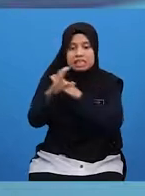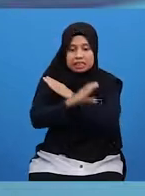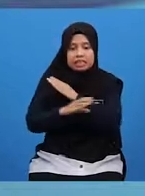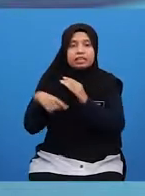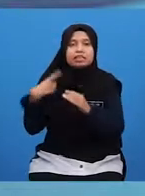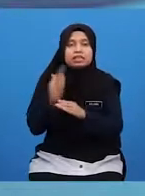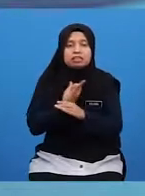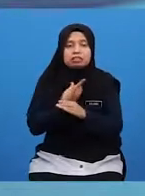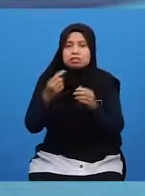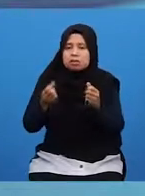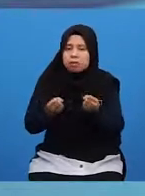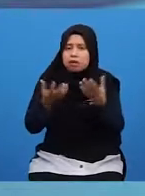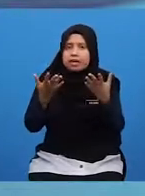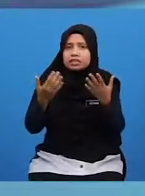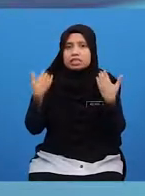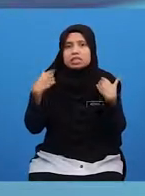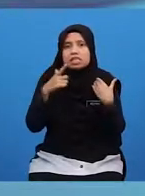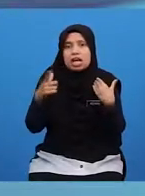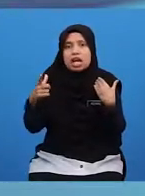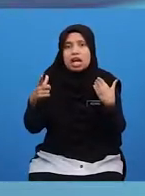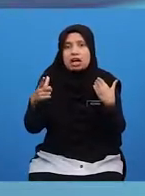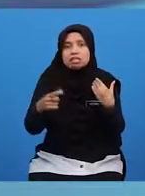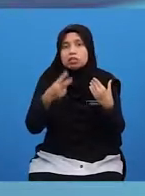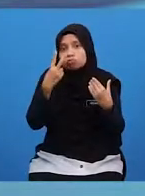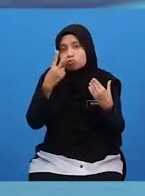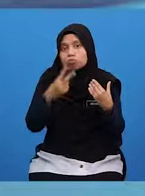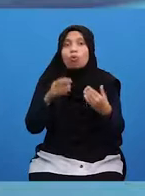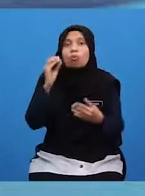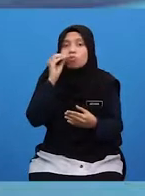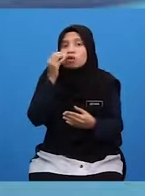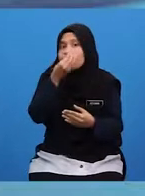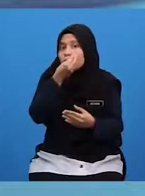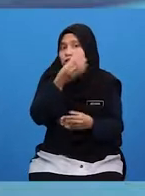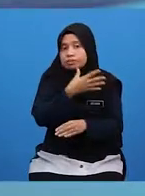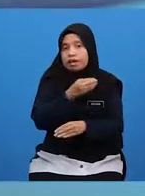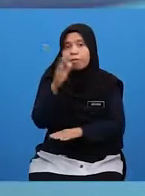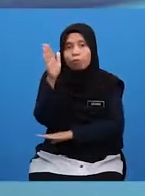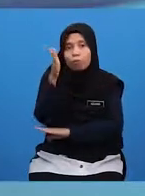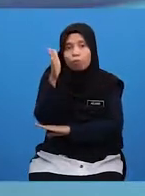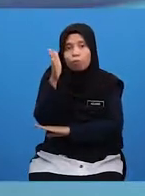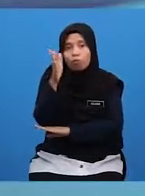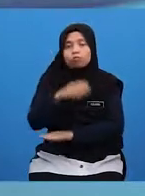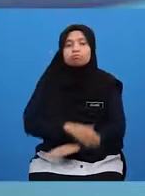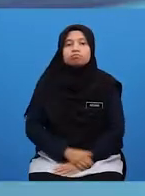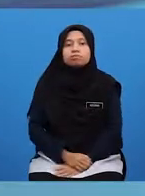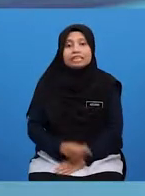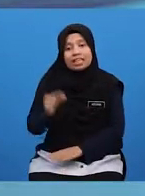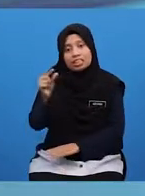Malaysia kebanyakannya adalah berunsurkan motif flora dan motif geometri.